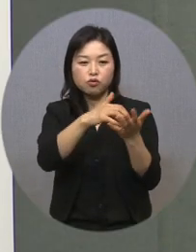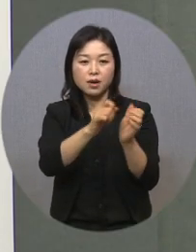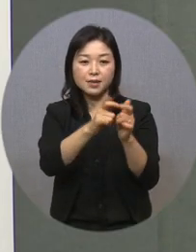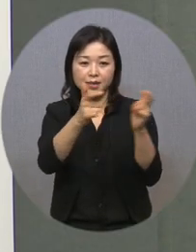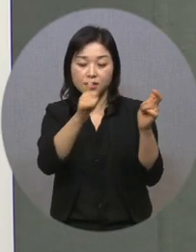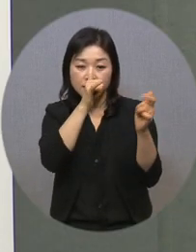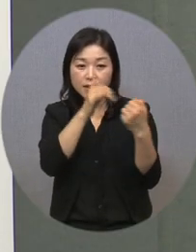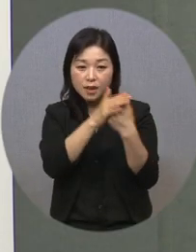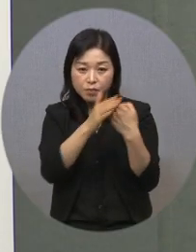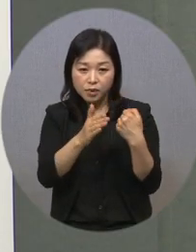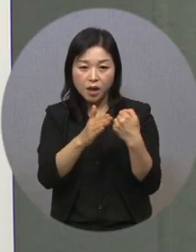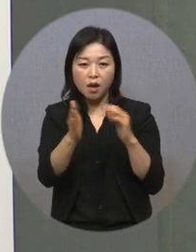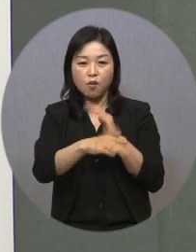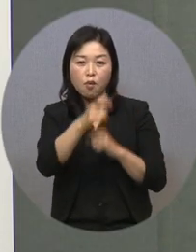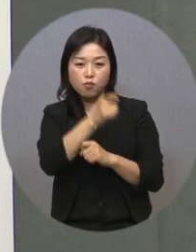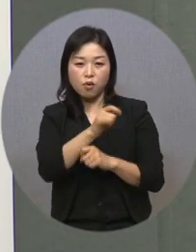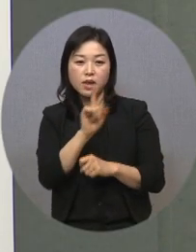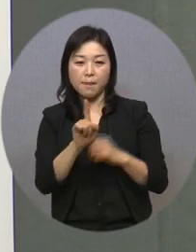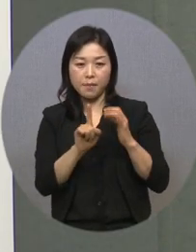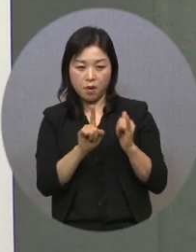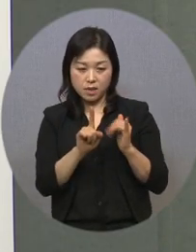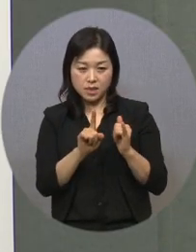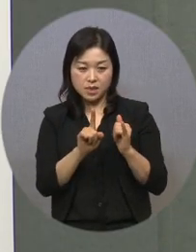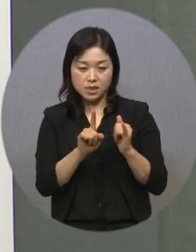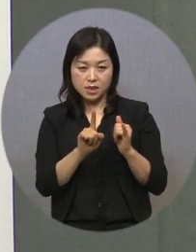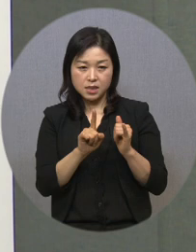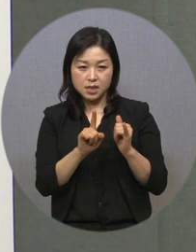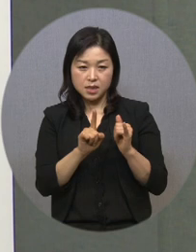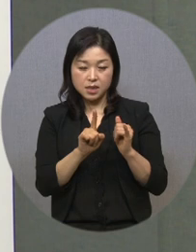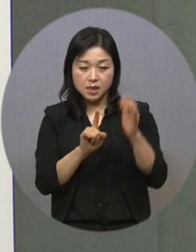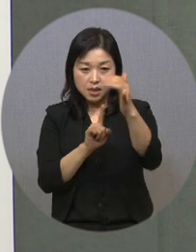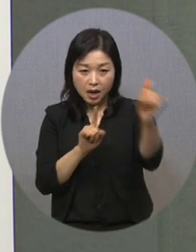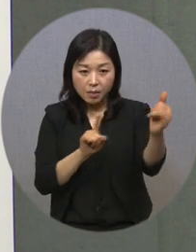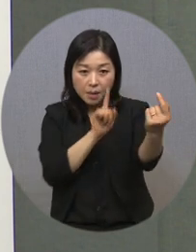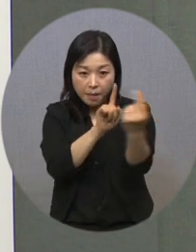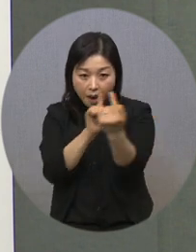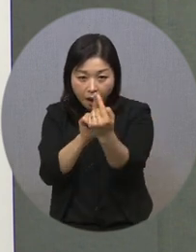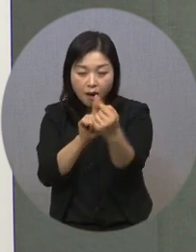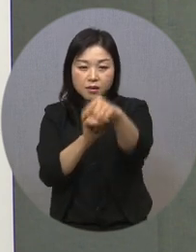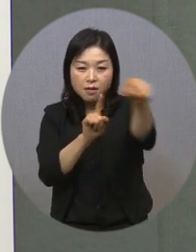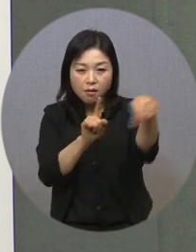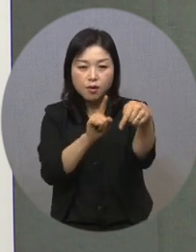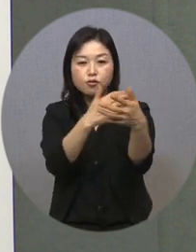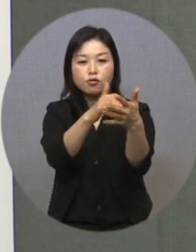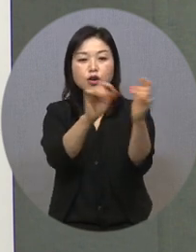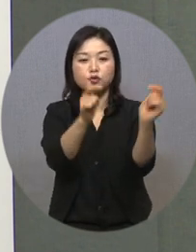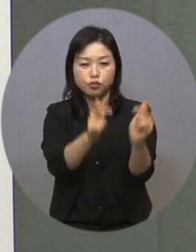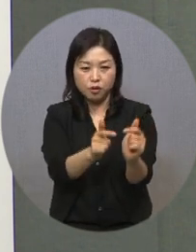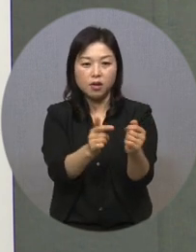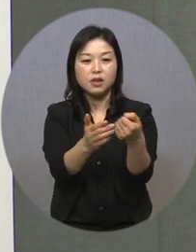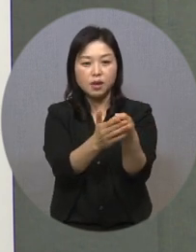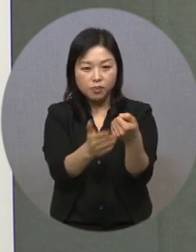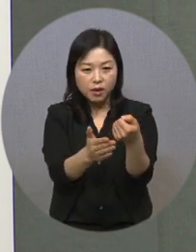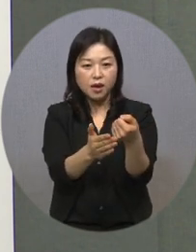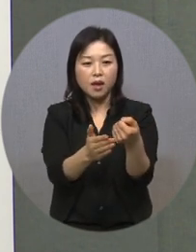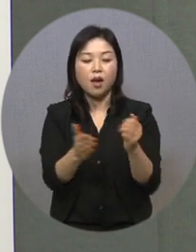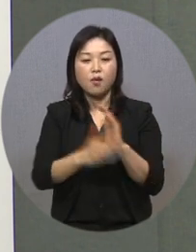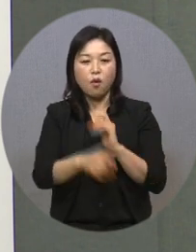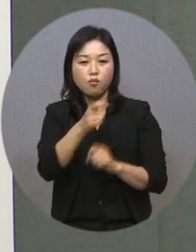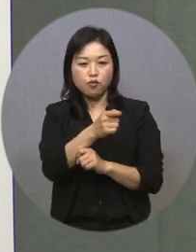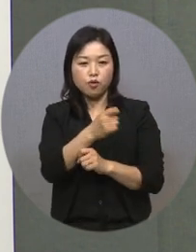한 분이 시민을 대상으로 하는 수가 적어짐으로 인해서 좀 더 공무원의